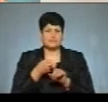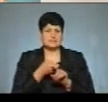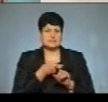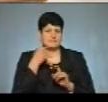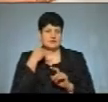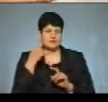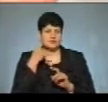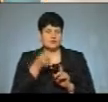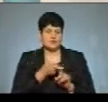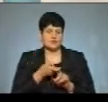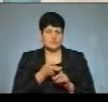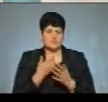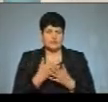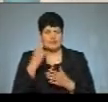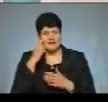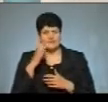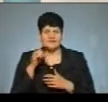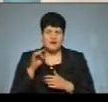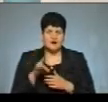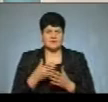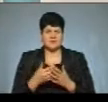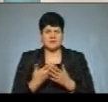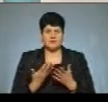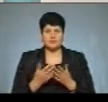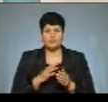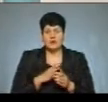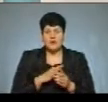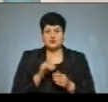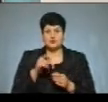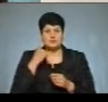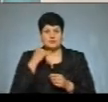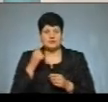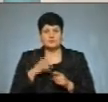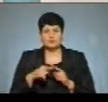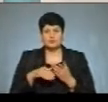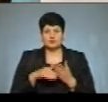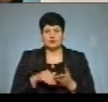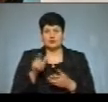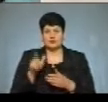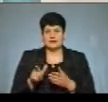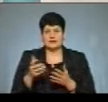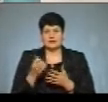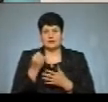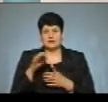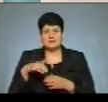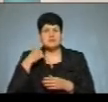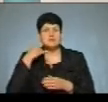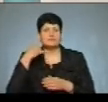мережі абонента, там, чи Київстар, чи так далі. Іноді буває, що для того, щоб викликати швидку, людина знаходить своє місце до